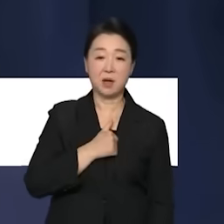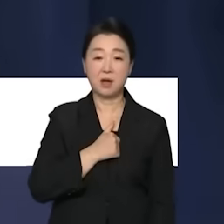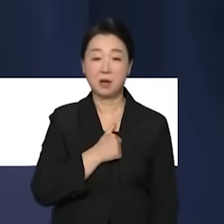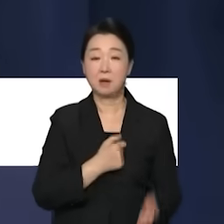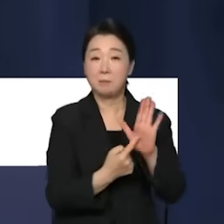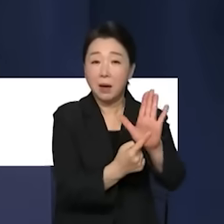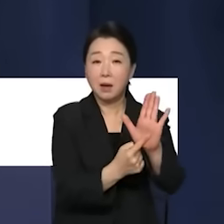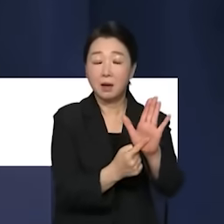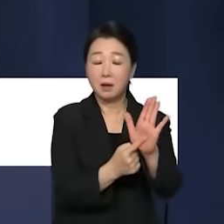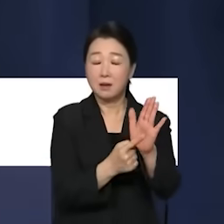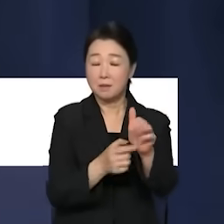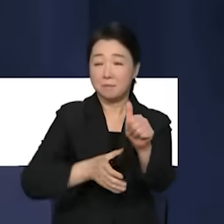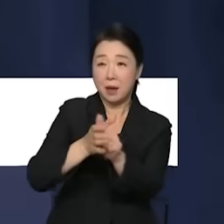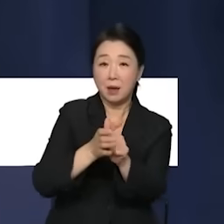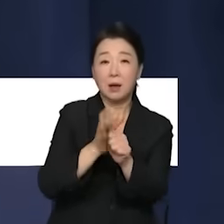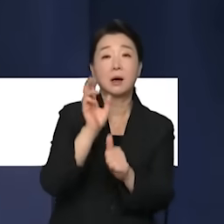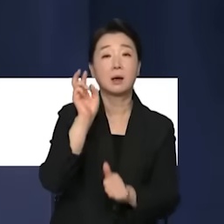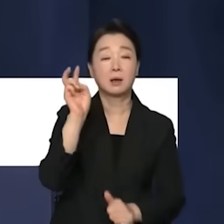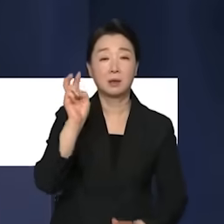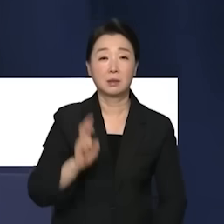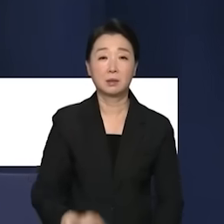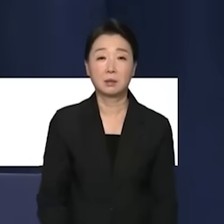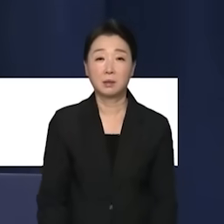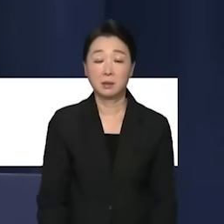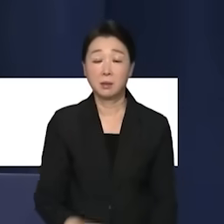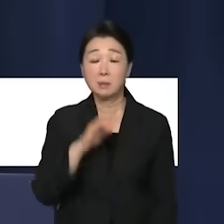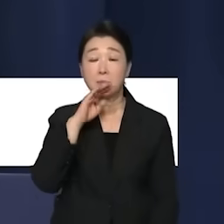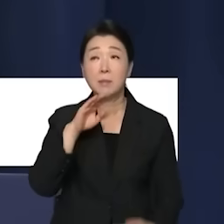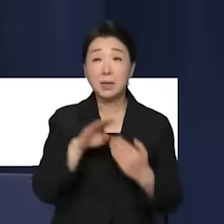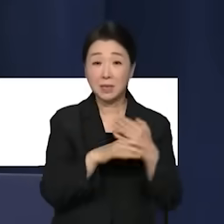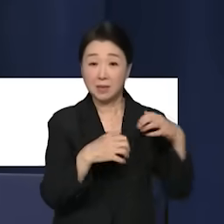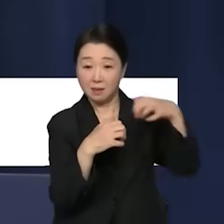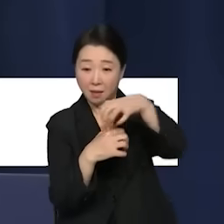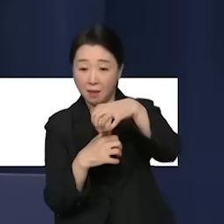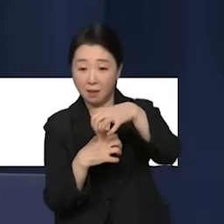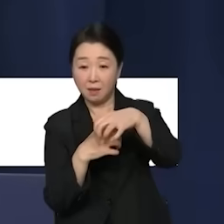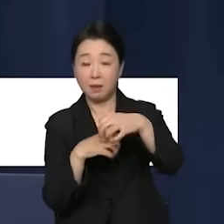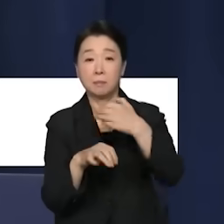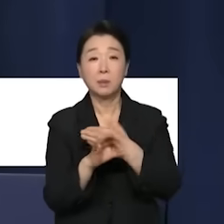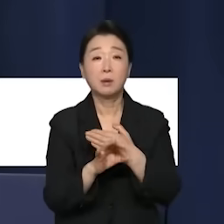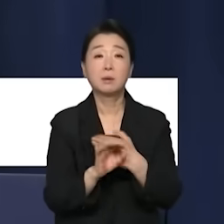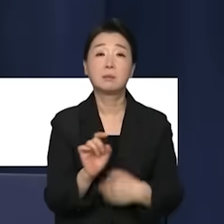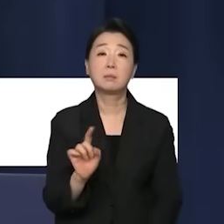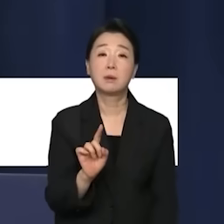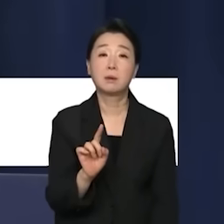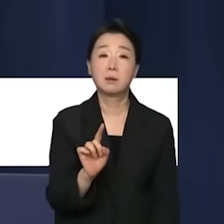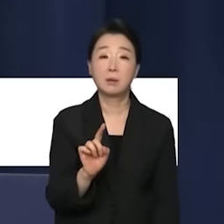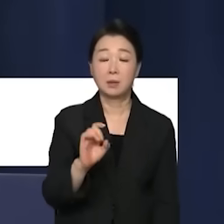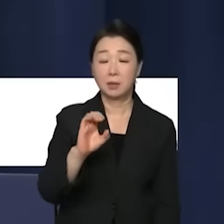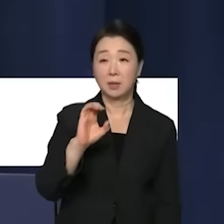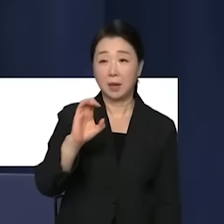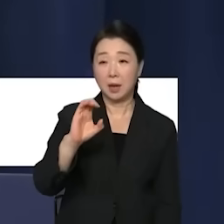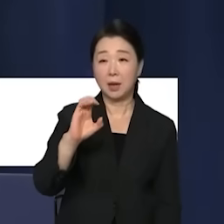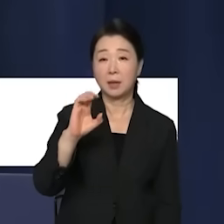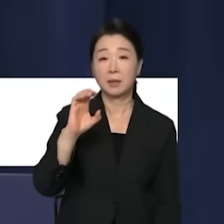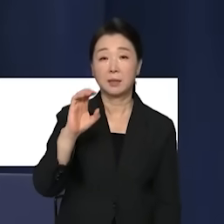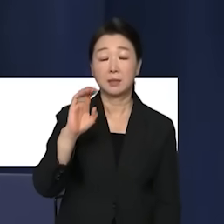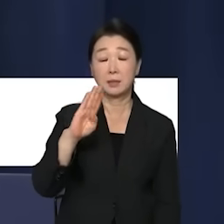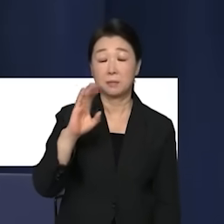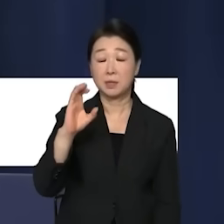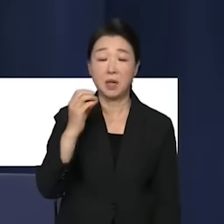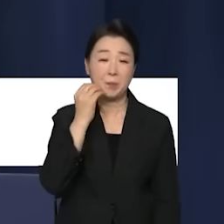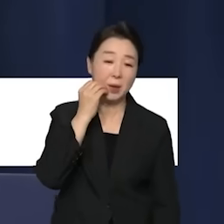도발 가능성은 충분히 열려 있다. 도발을 한다면 그 가능성은 ICBM을 발사하거나